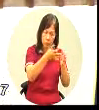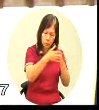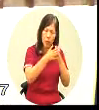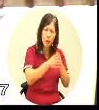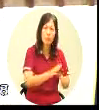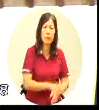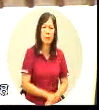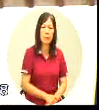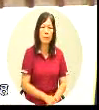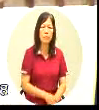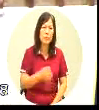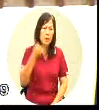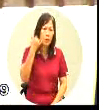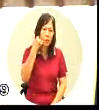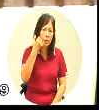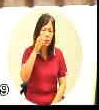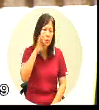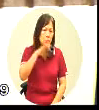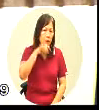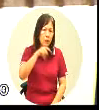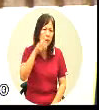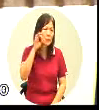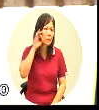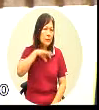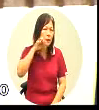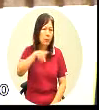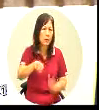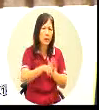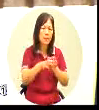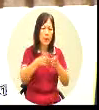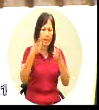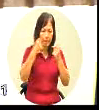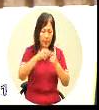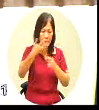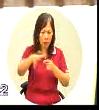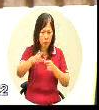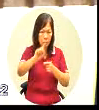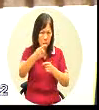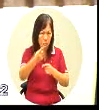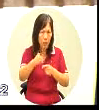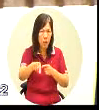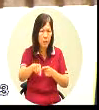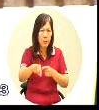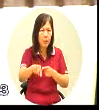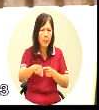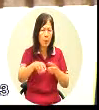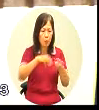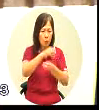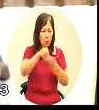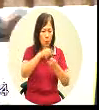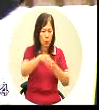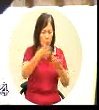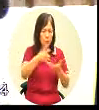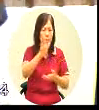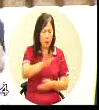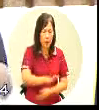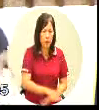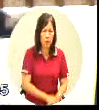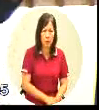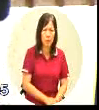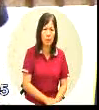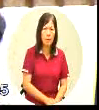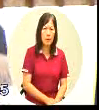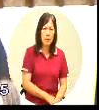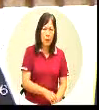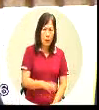为彰化的地方本身就属于这个水源的部分哈，当然调度上有些问题啦。那包含第二